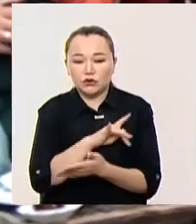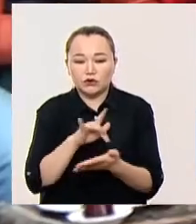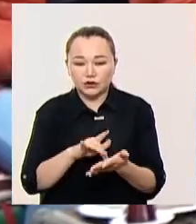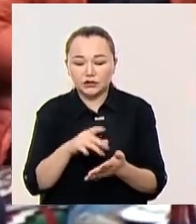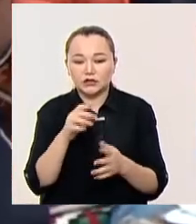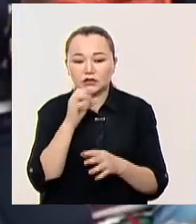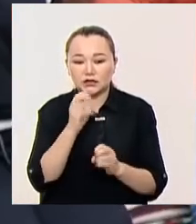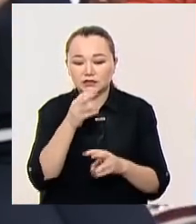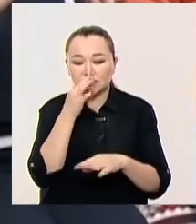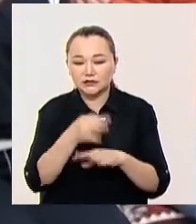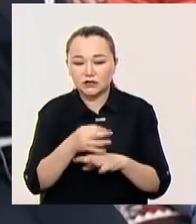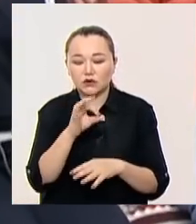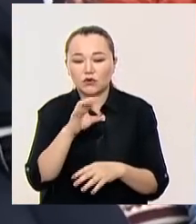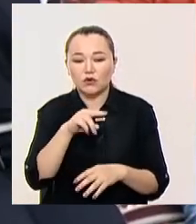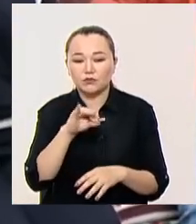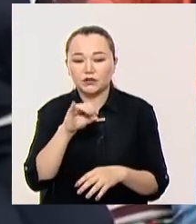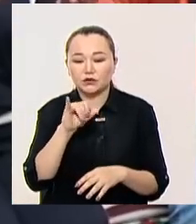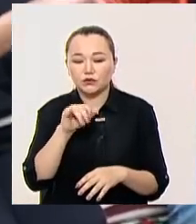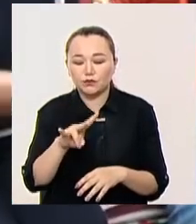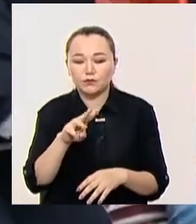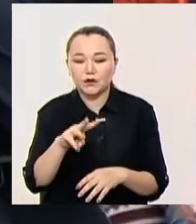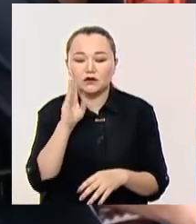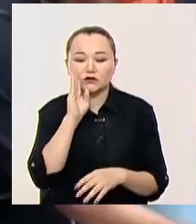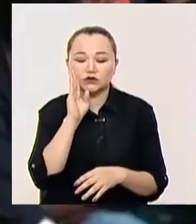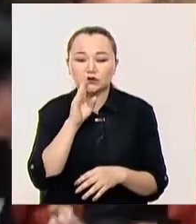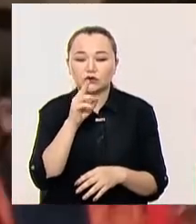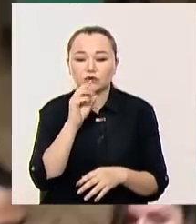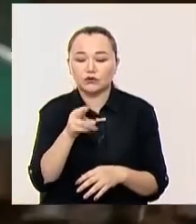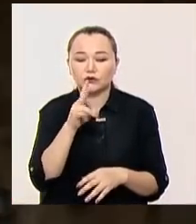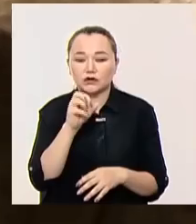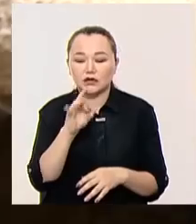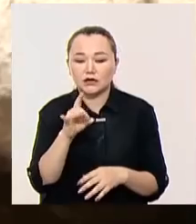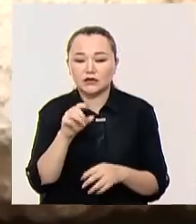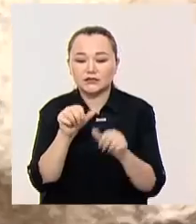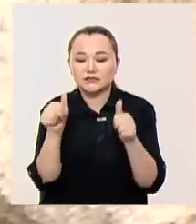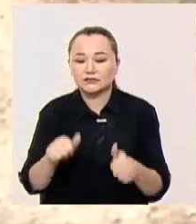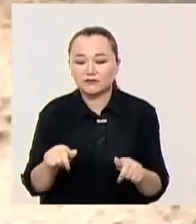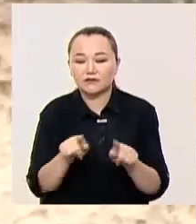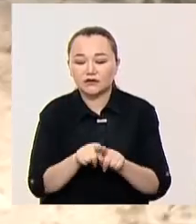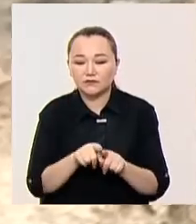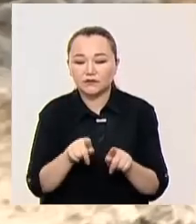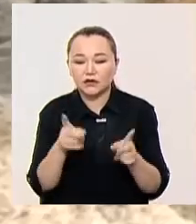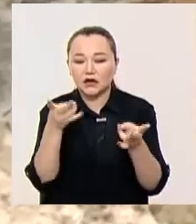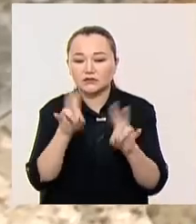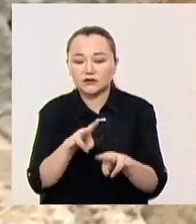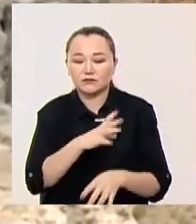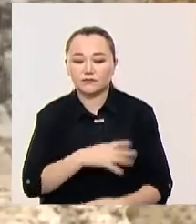атайып тұрғандағыдай опиум деген, яғни көкнәр. Содан болар символ ретінде өстіп қалдырып